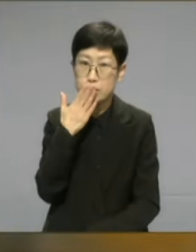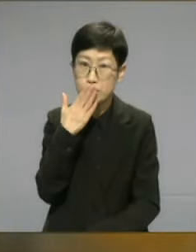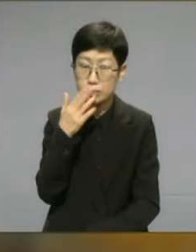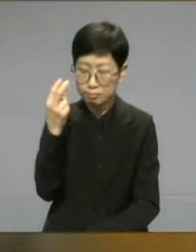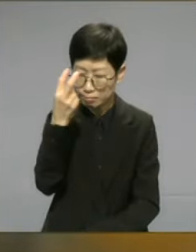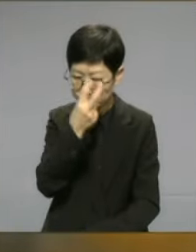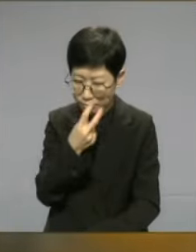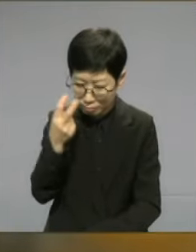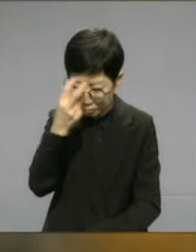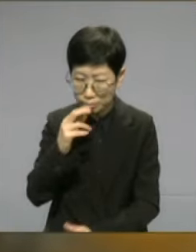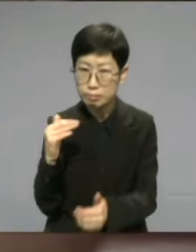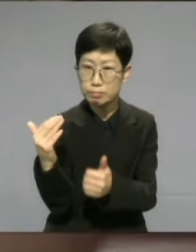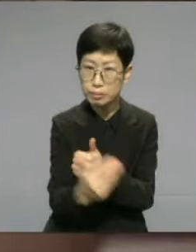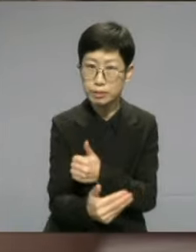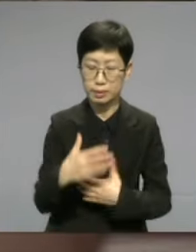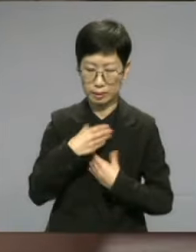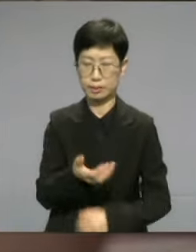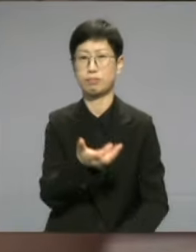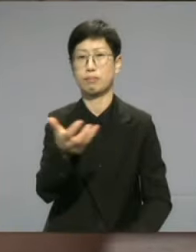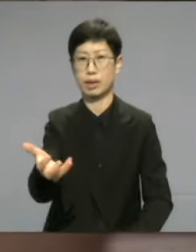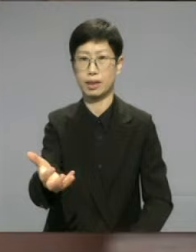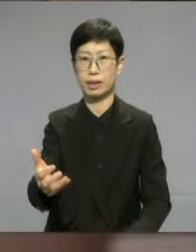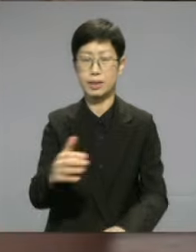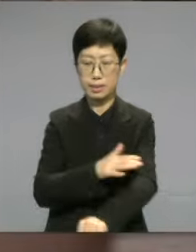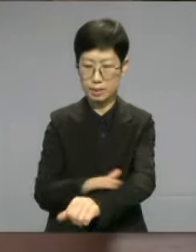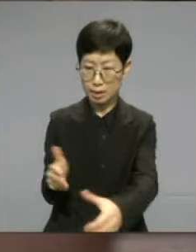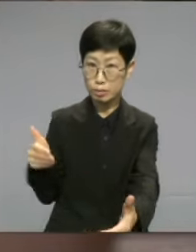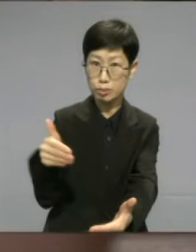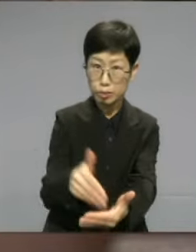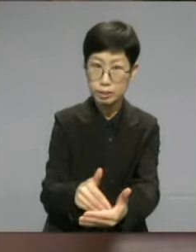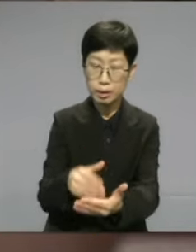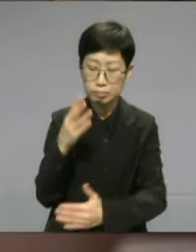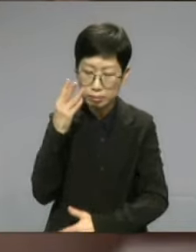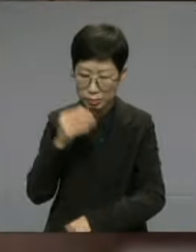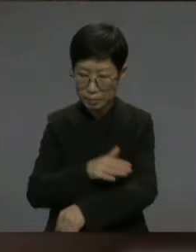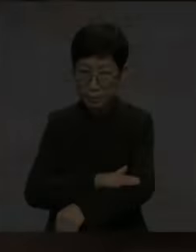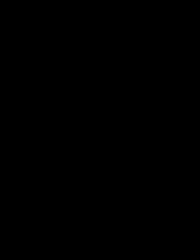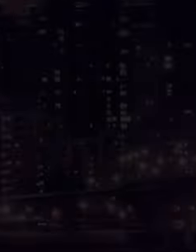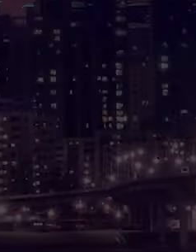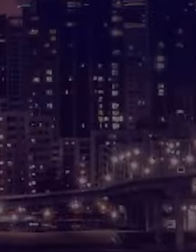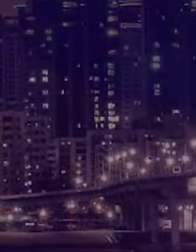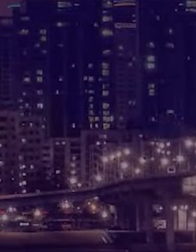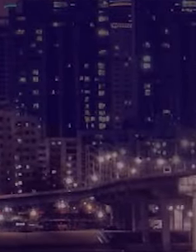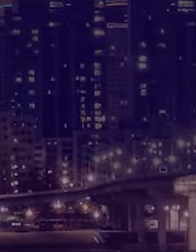이동할 예정. 건강하게 도착해 새 집에서도 잘 적응하길 기대합니다.